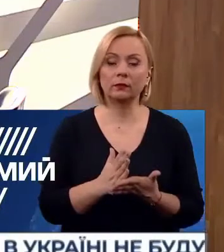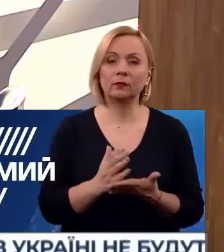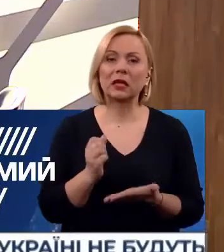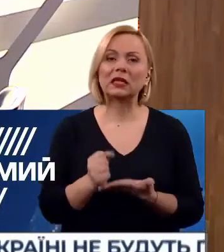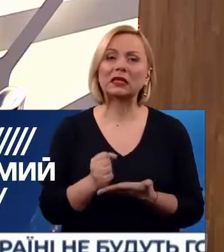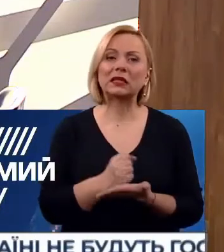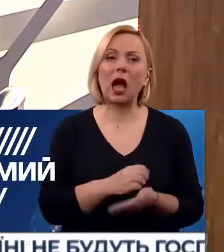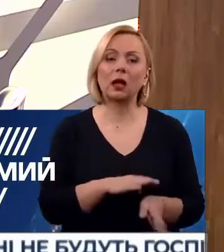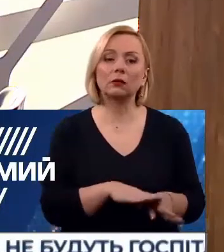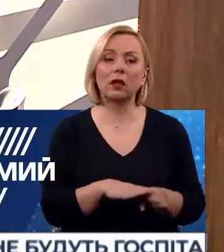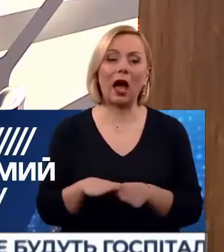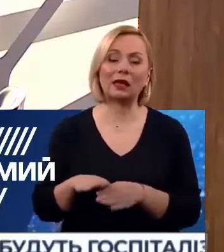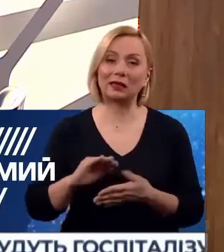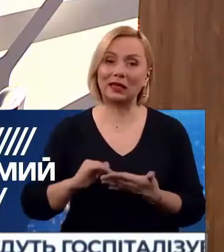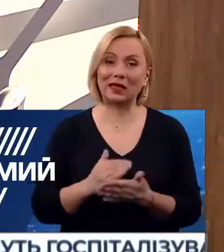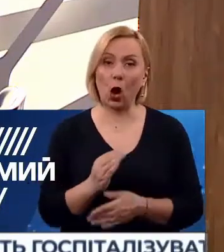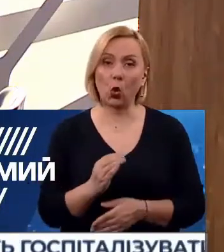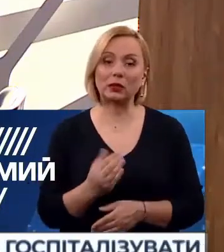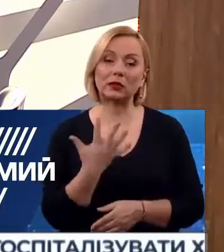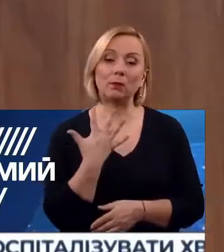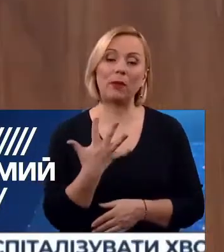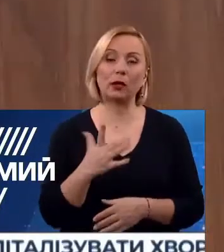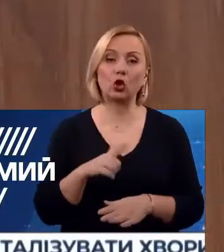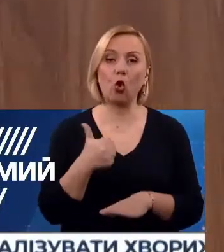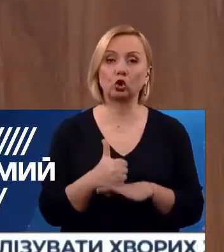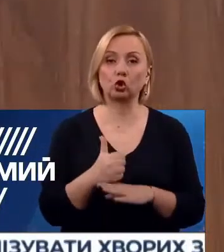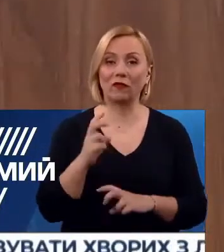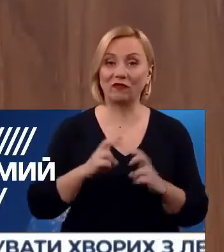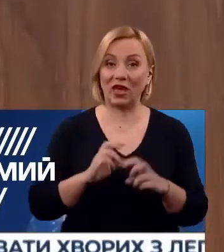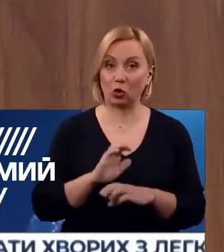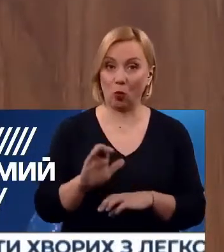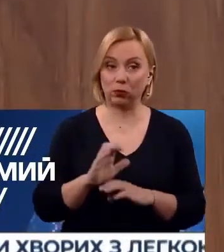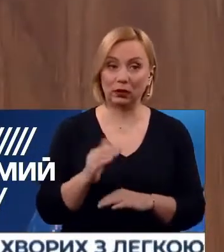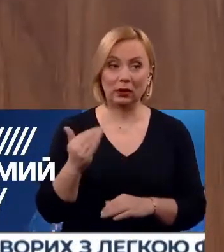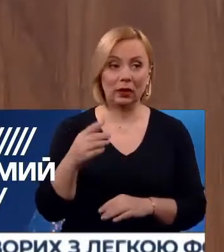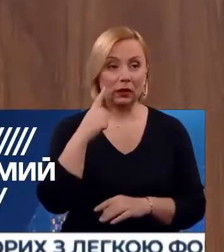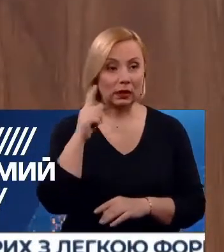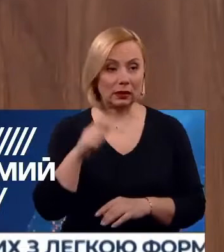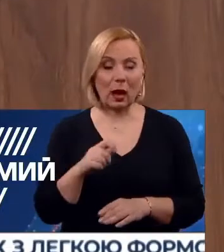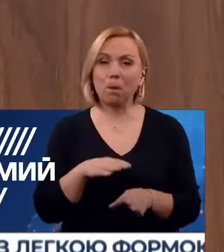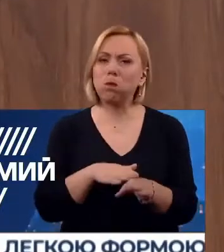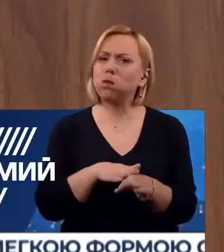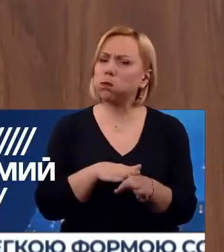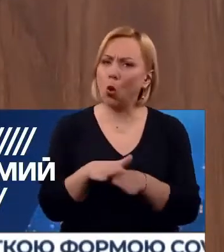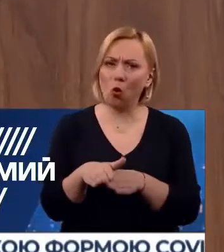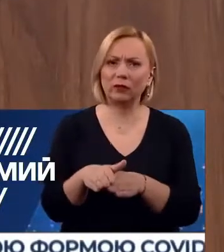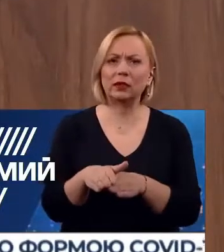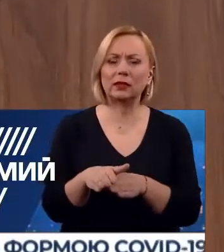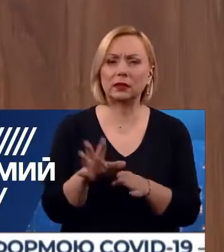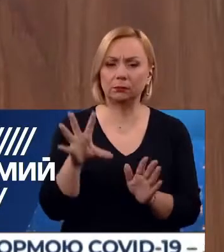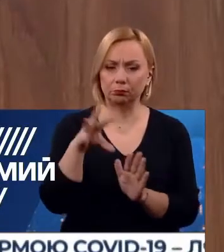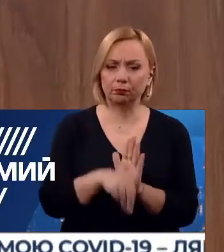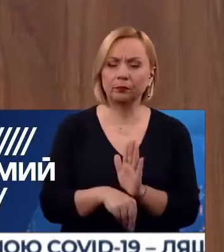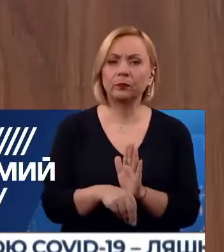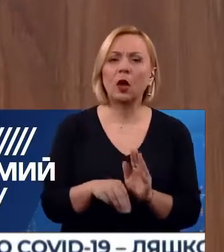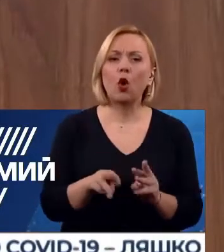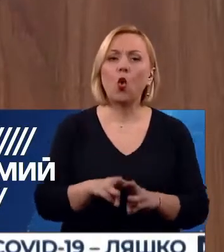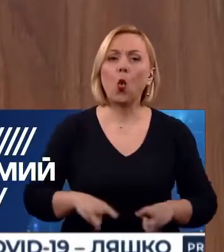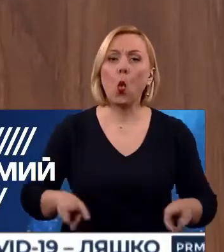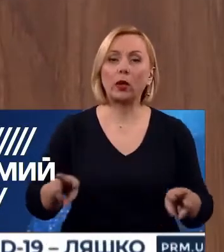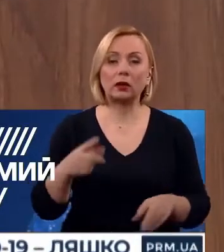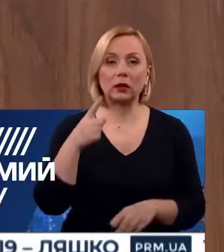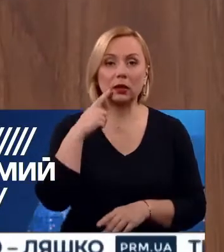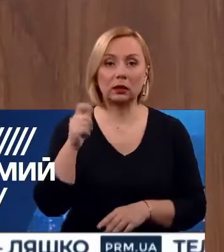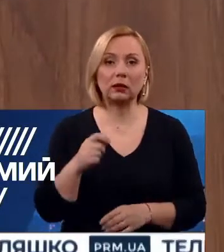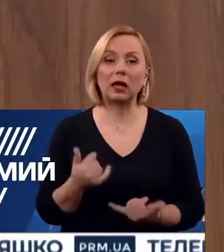стандартом якості. Тому що 5 основних виробників китайських, вони повністю зафрахтовані урядом Китаю